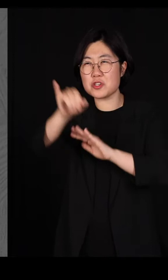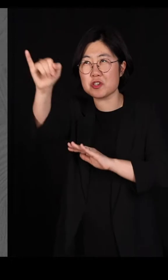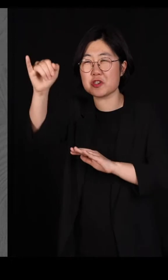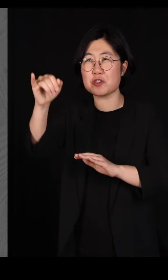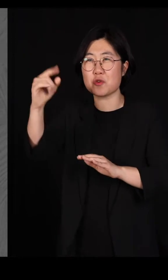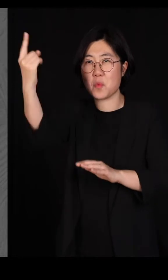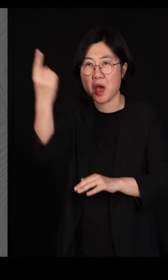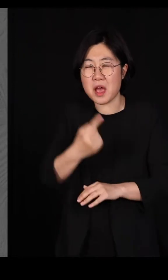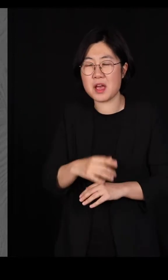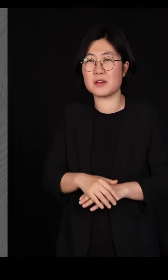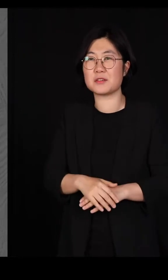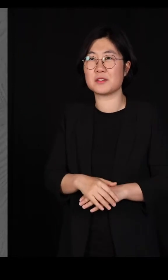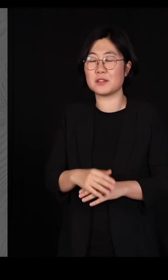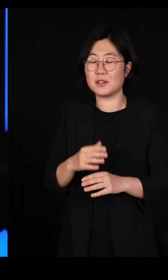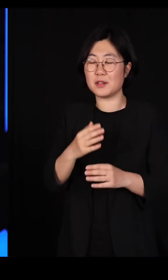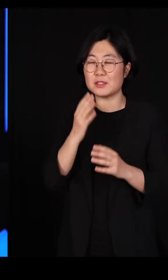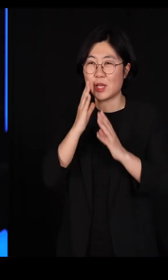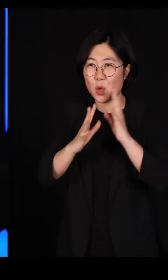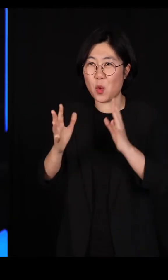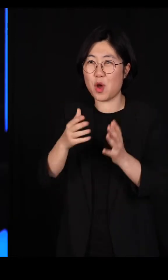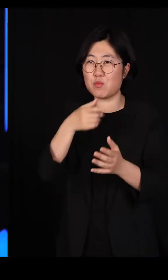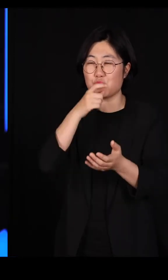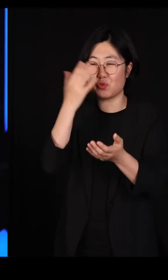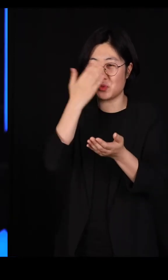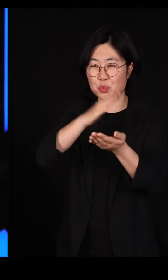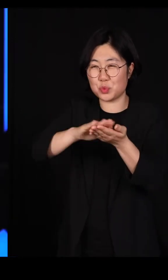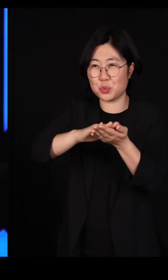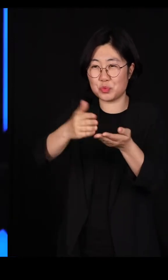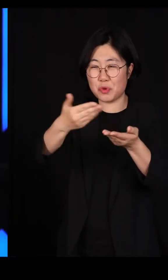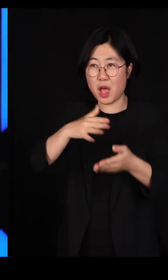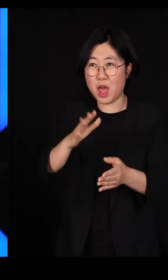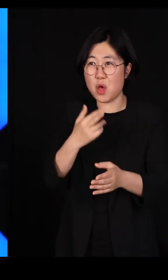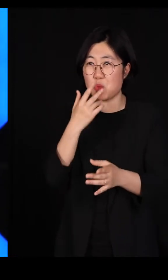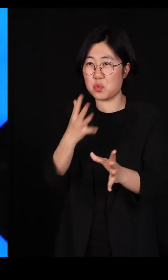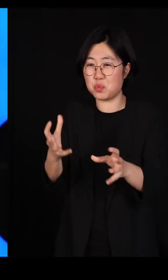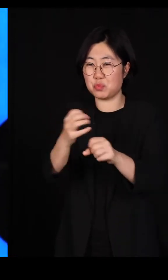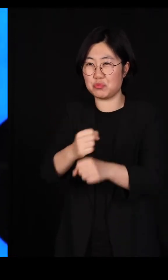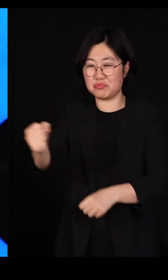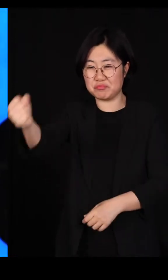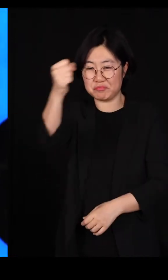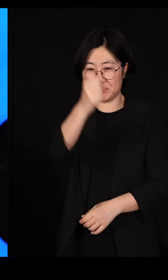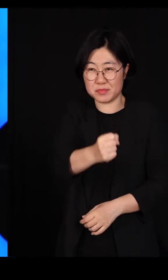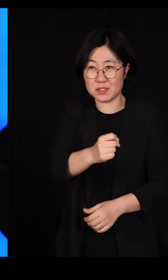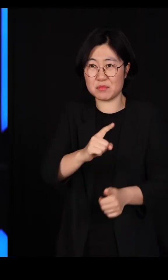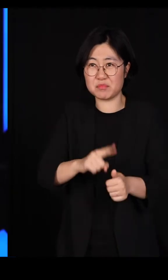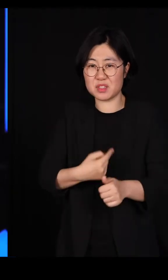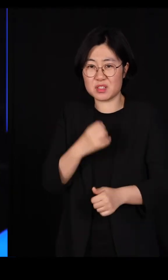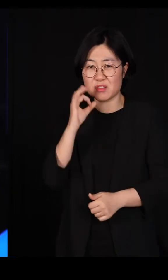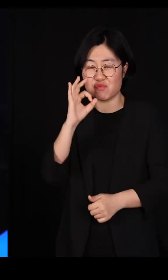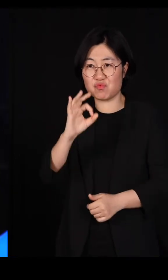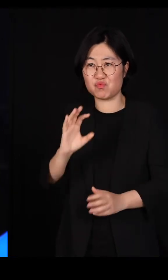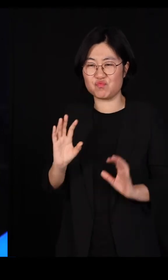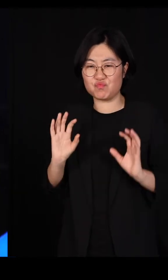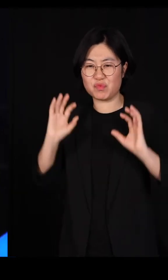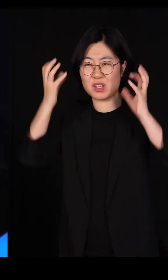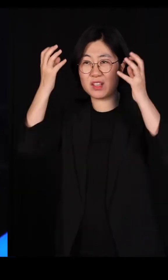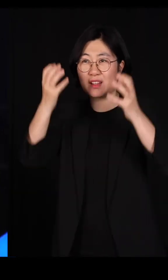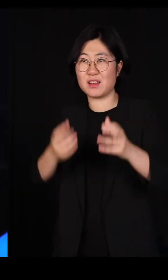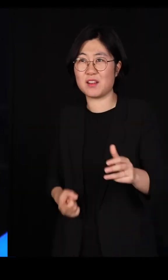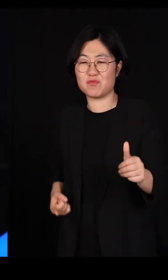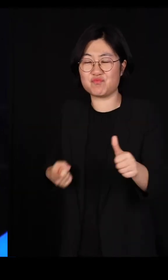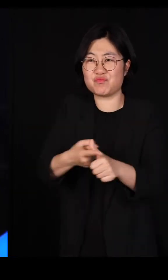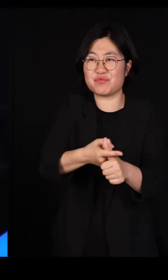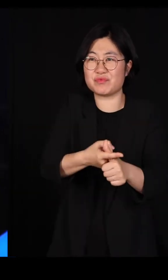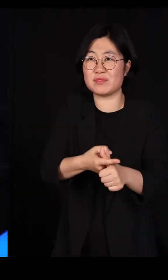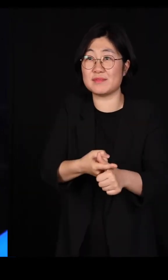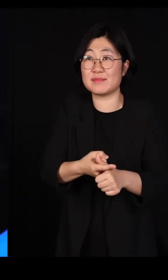들어와서. 아내가 상추를 씻지 않고 봉지채 밥상 위에 올려놔서. 화가 나서